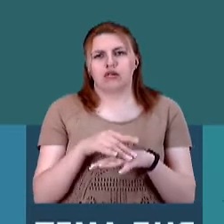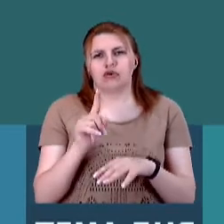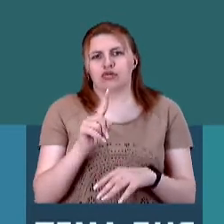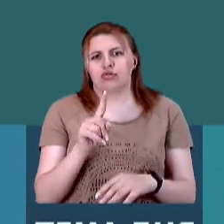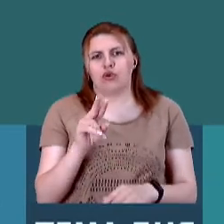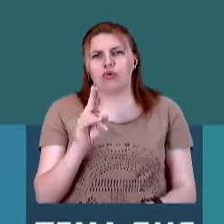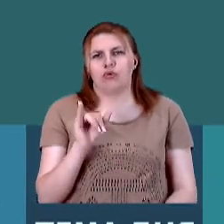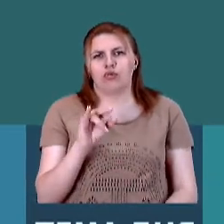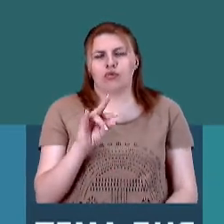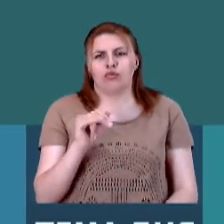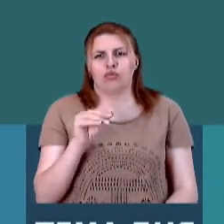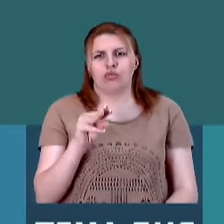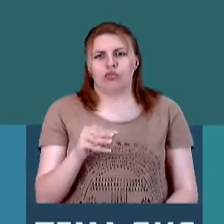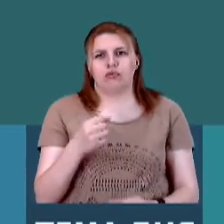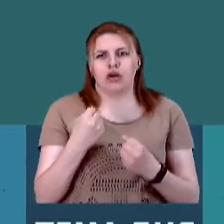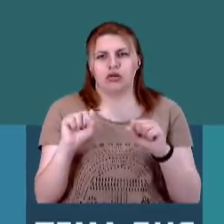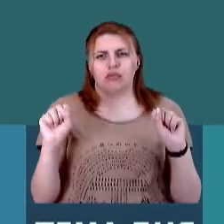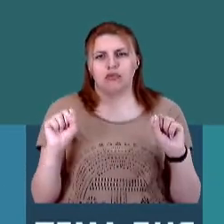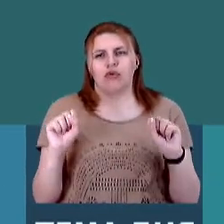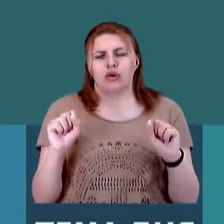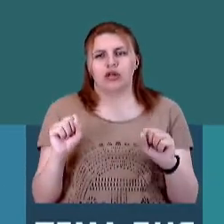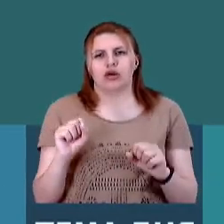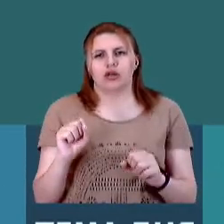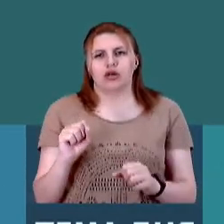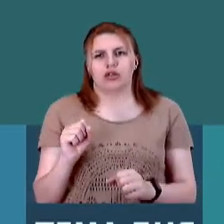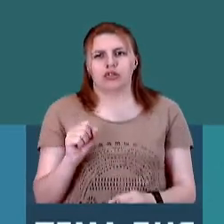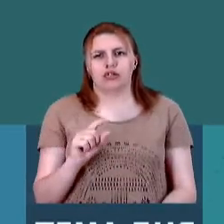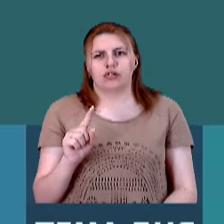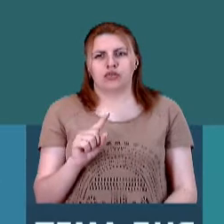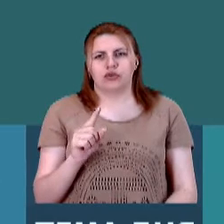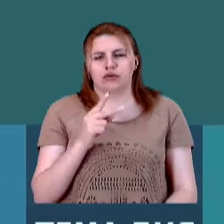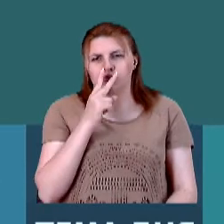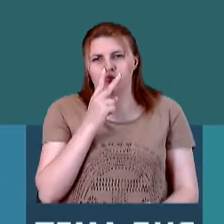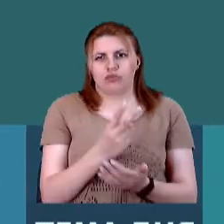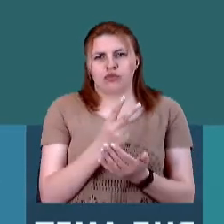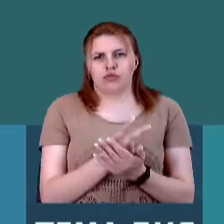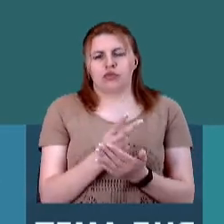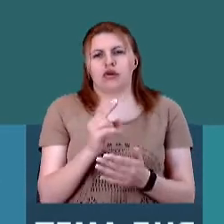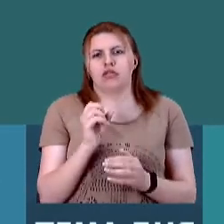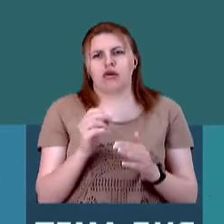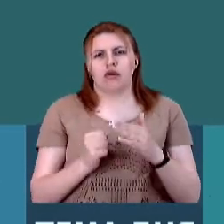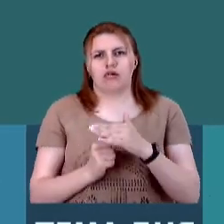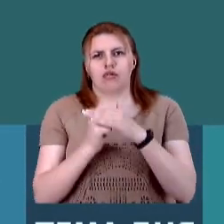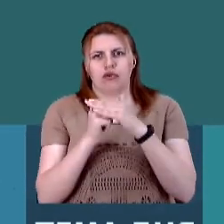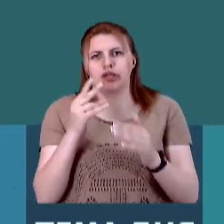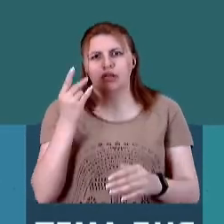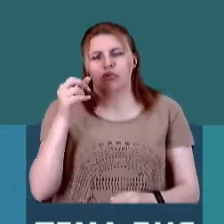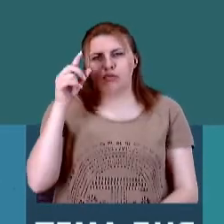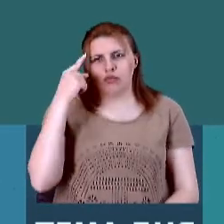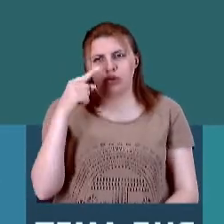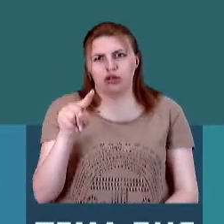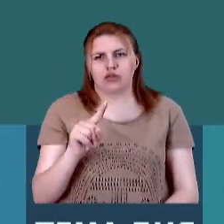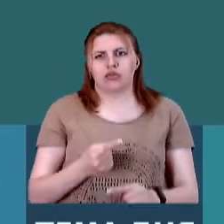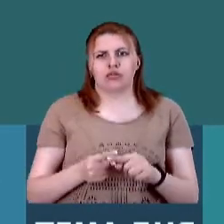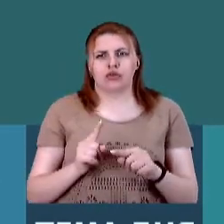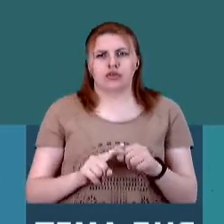вони культивували останні кілька десятків років, який піднесений взагалі на щит як основа російської імперської ідеології, що цей культ перемоги досі